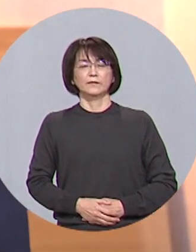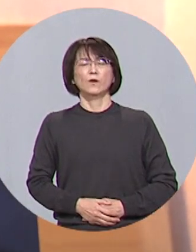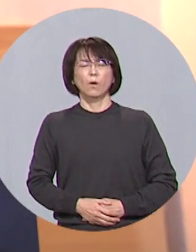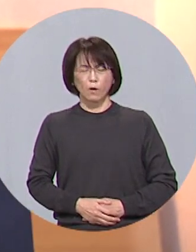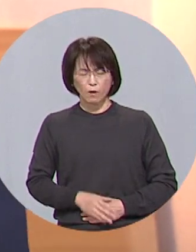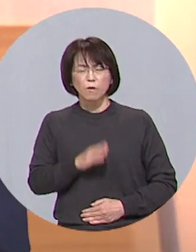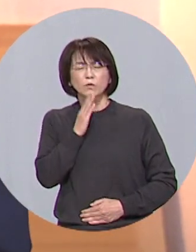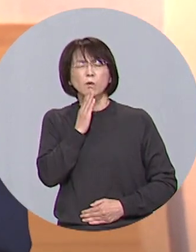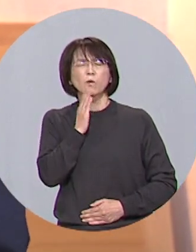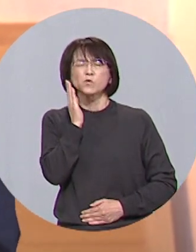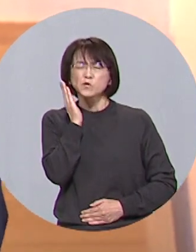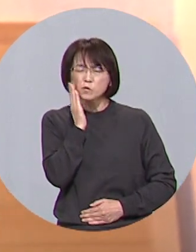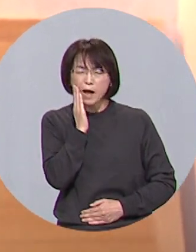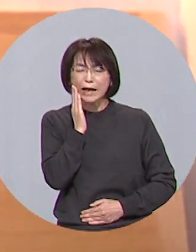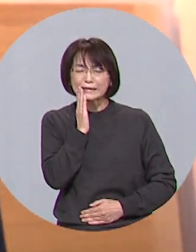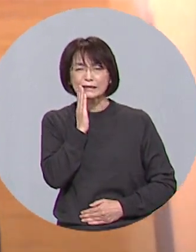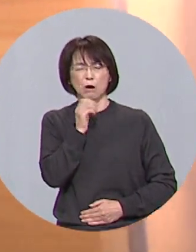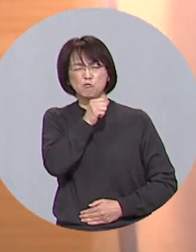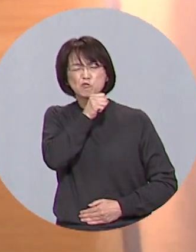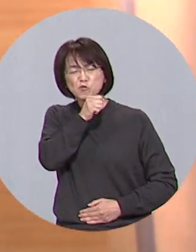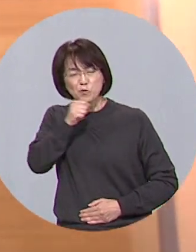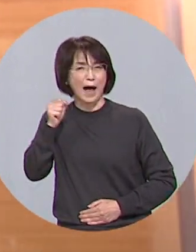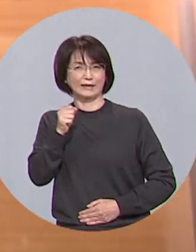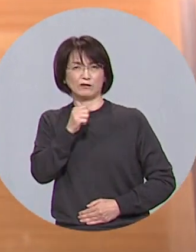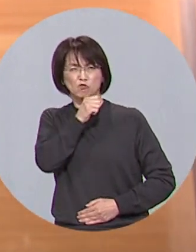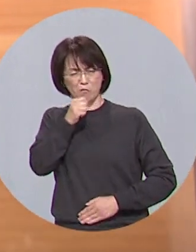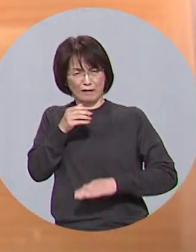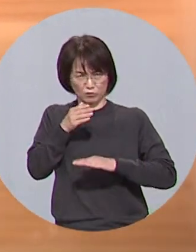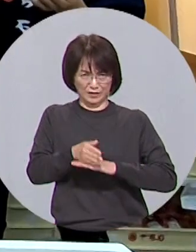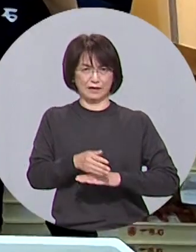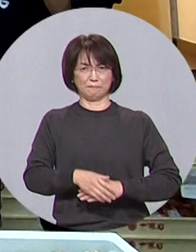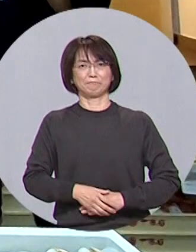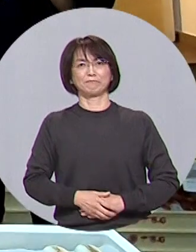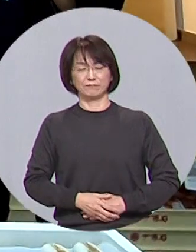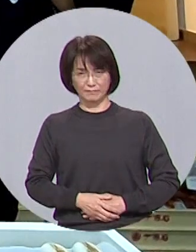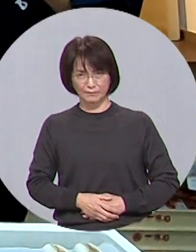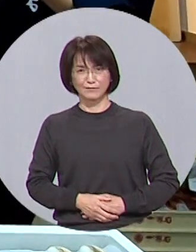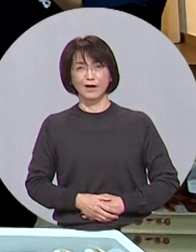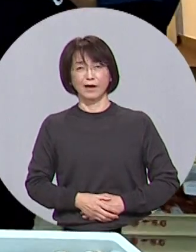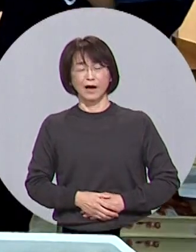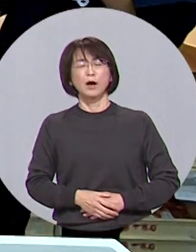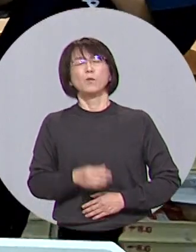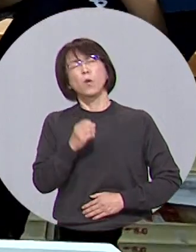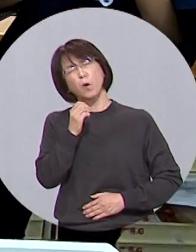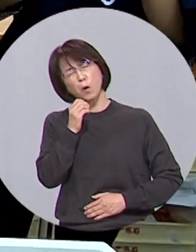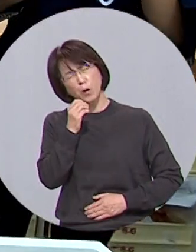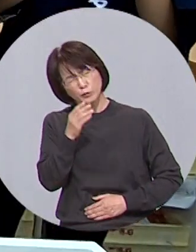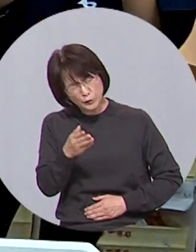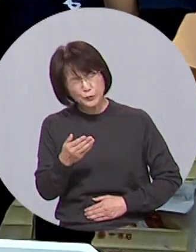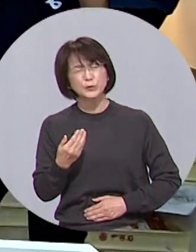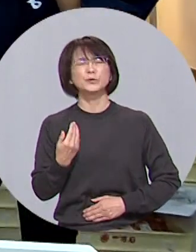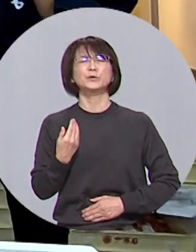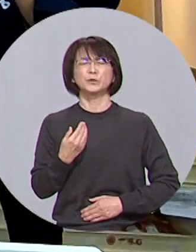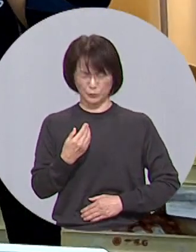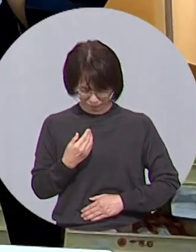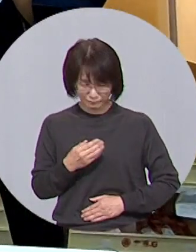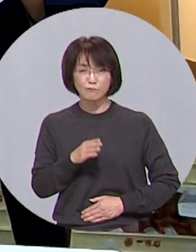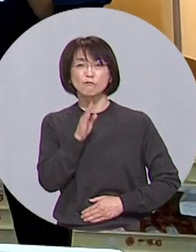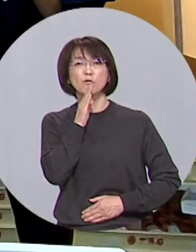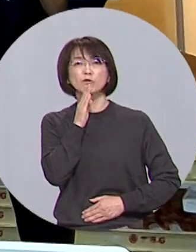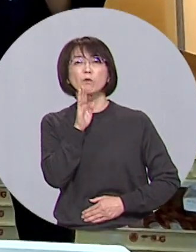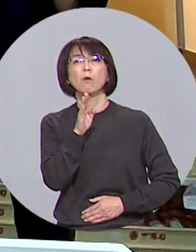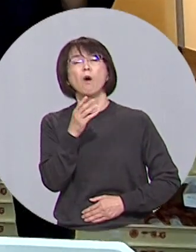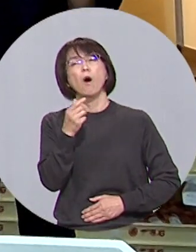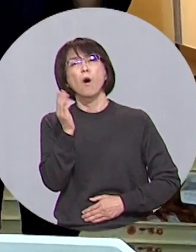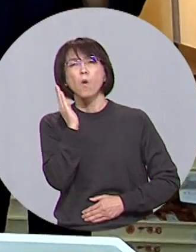わ。うまい。うますぎる。 あ、やっぱ。出ますよね。出ます。うん、ま っ。マジマ